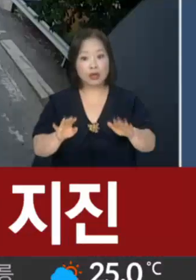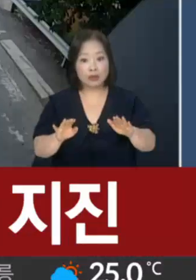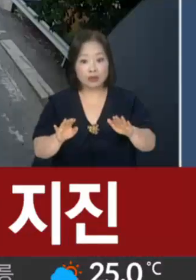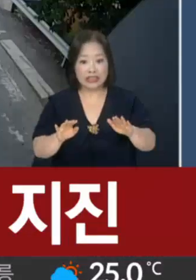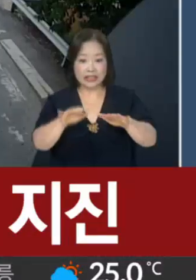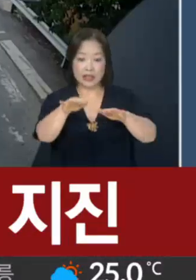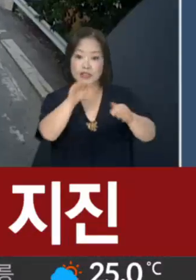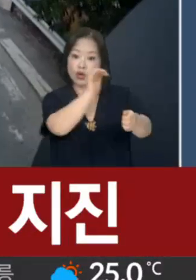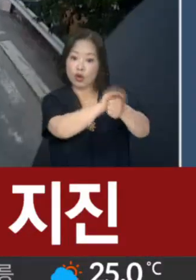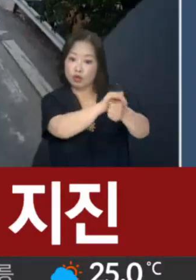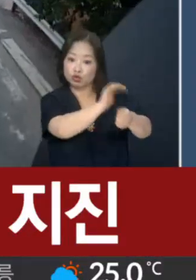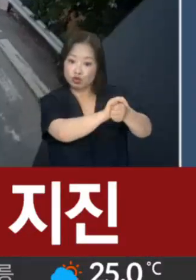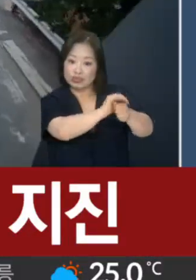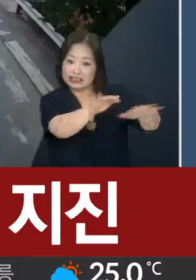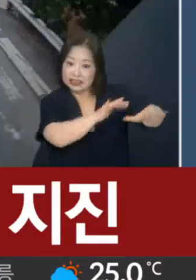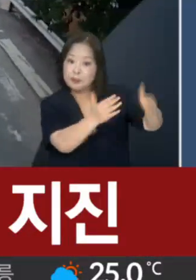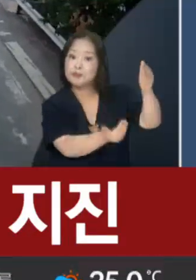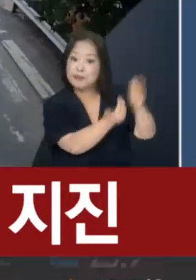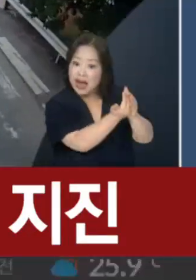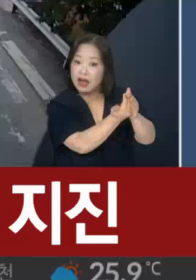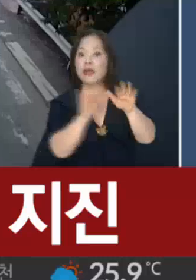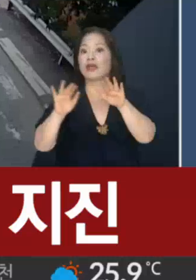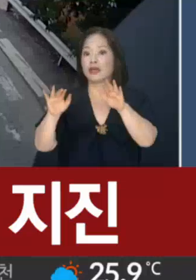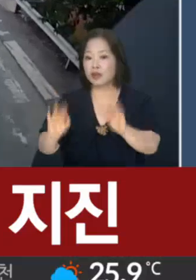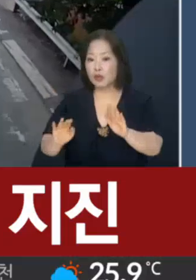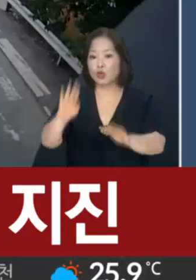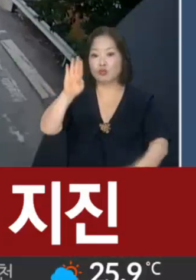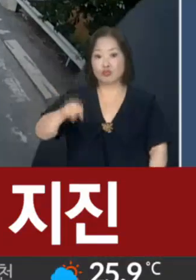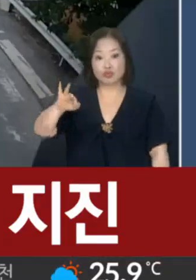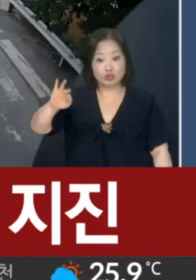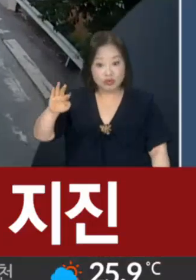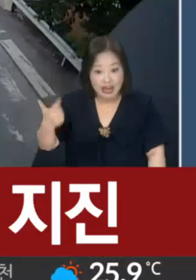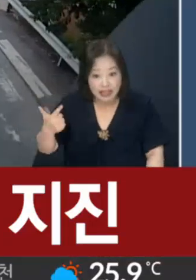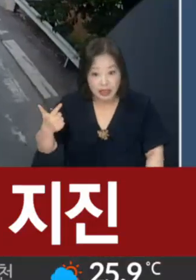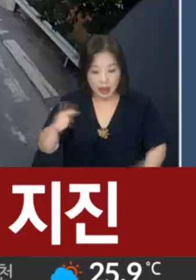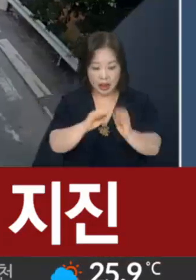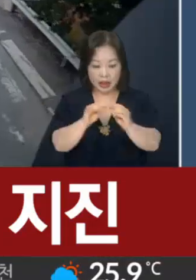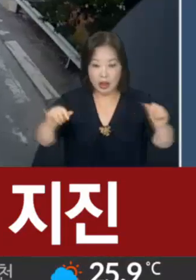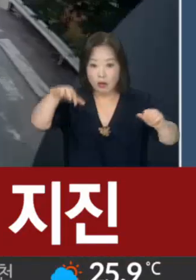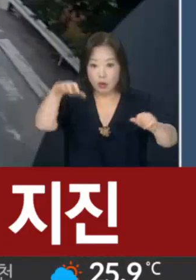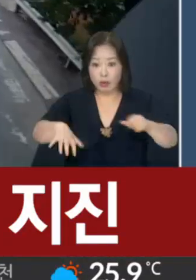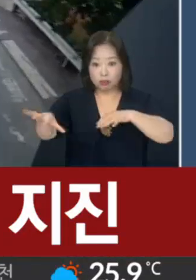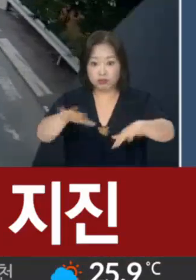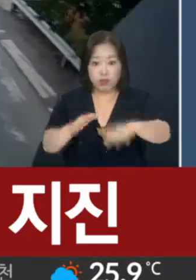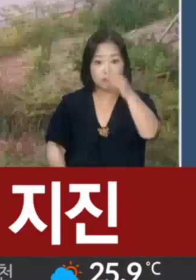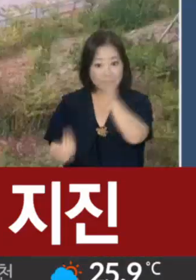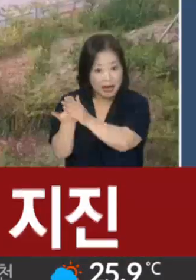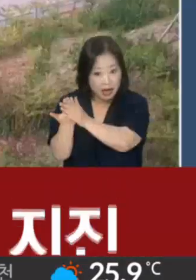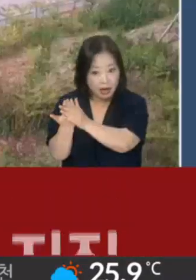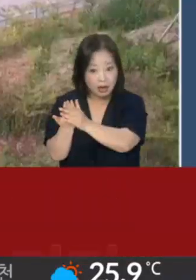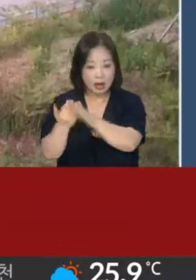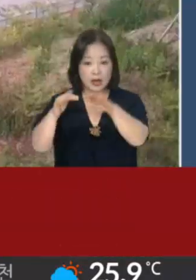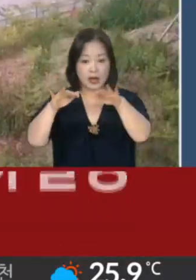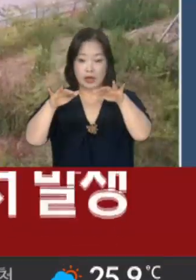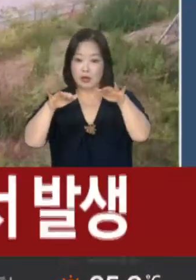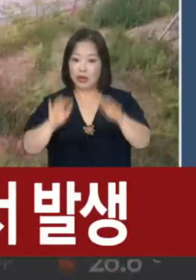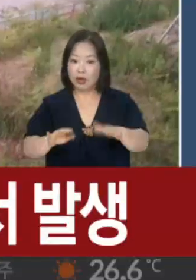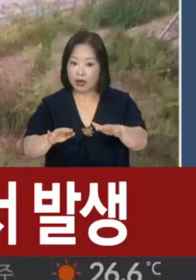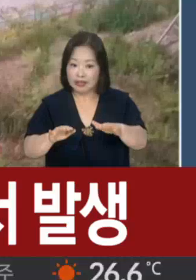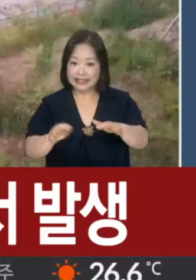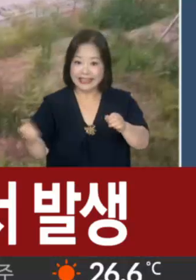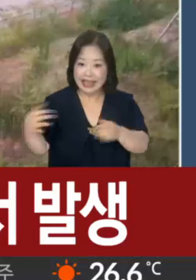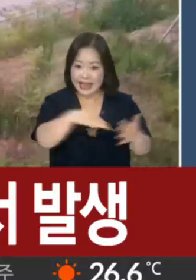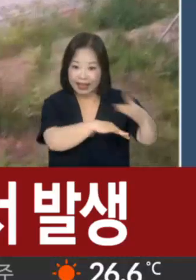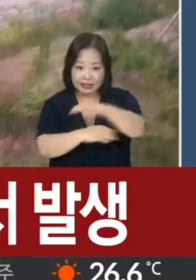해당 지진 같은 경우에 이제 내륙에서 발생을 했고요. 예. 지금 이제 많은 이제 그 계측된 장비,